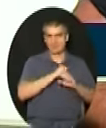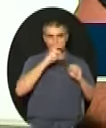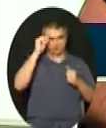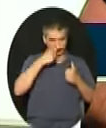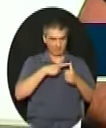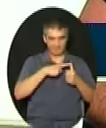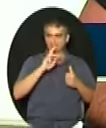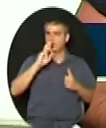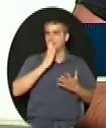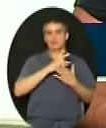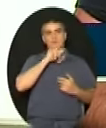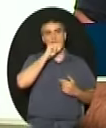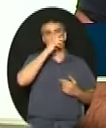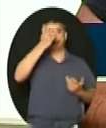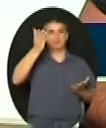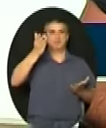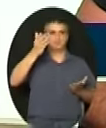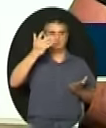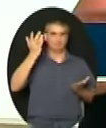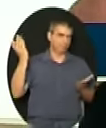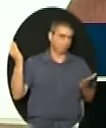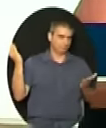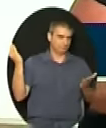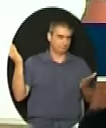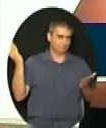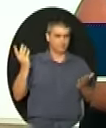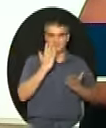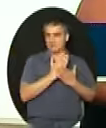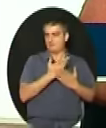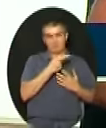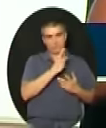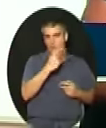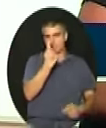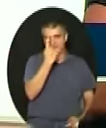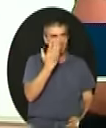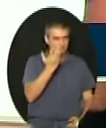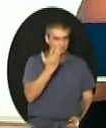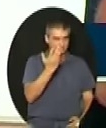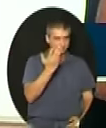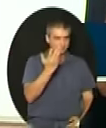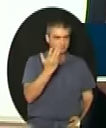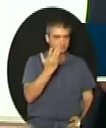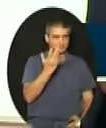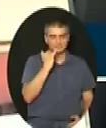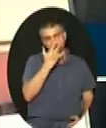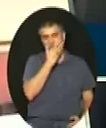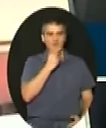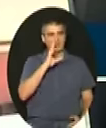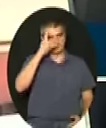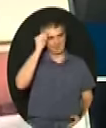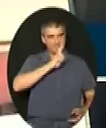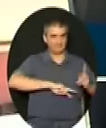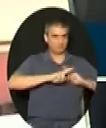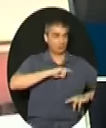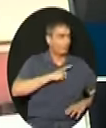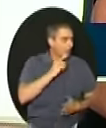אביב, וריקלין כבר צייץ לנו את זה שהיו כבר, הוא לא היה יחיד, אבל איזה יופי שגם התל אביבים